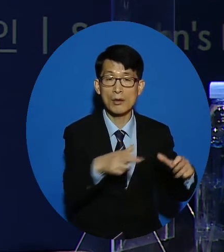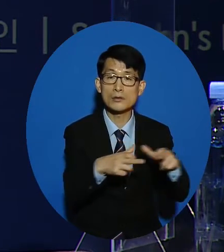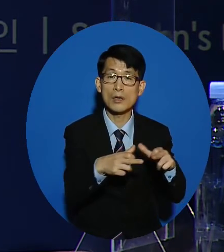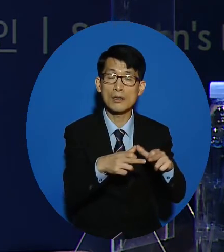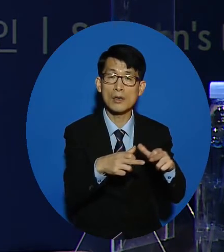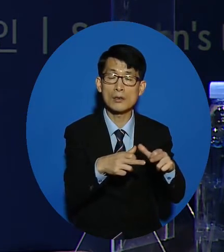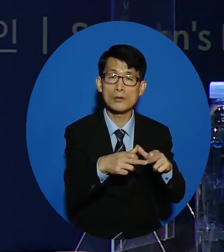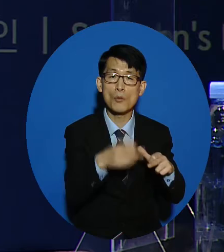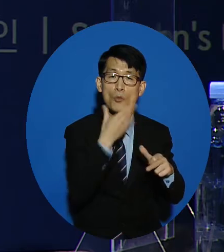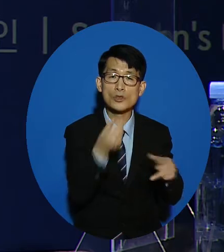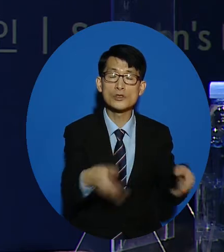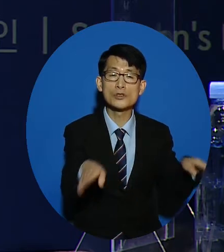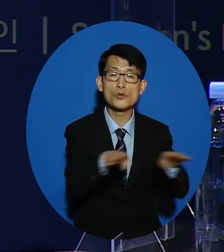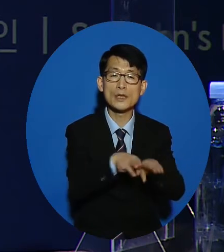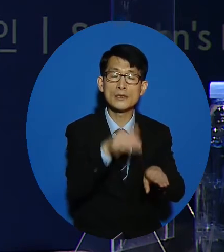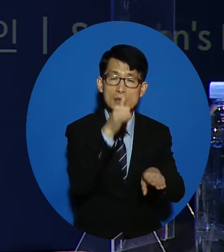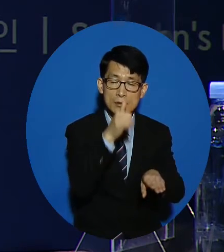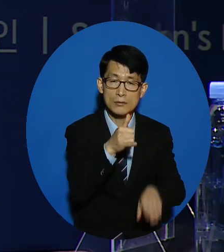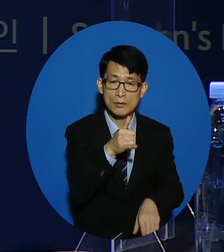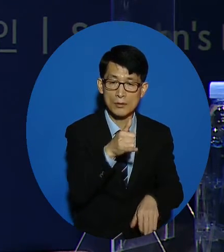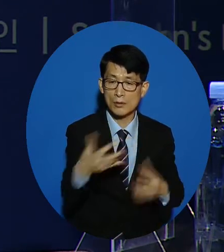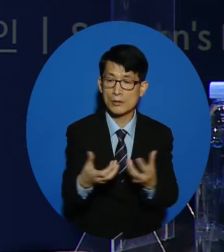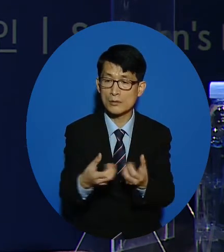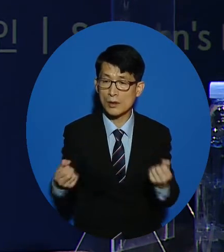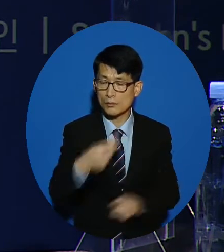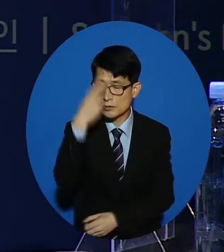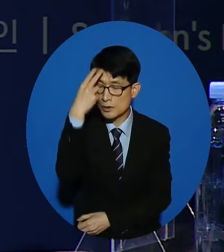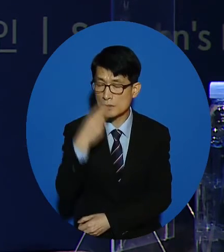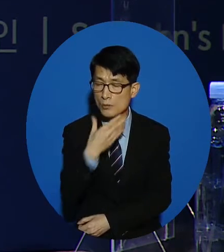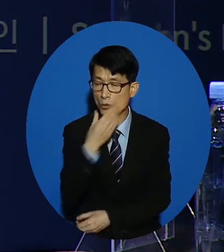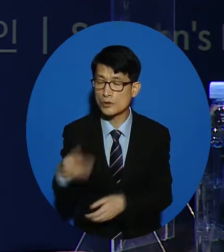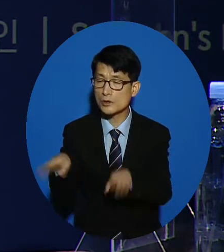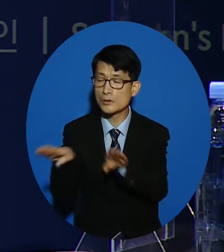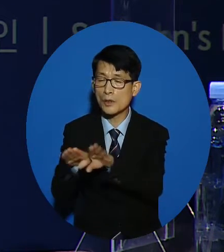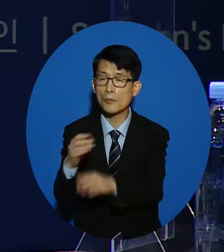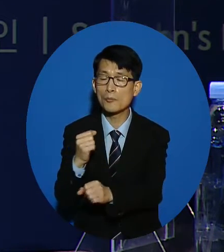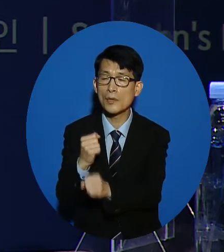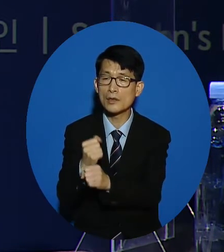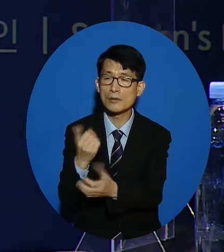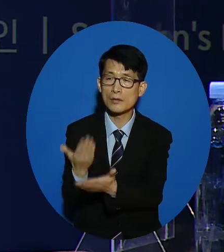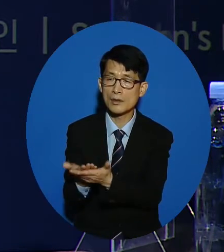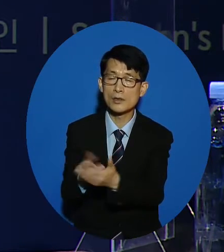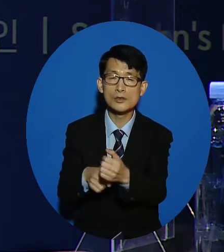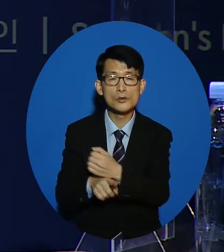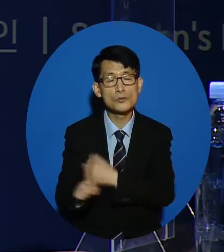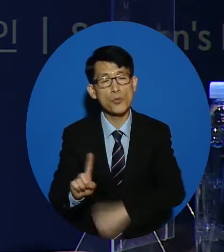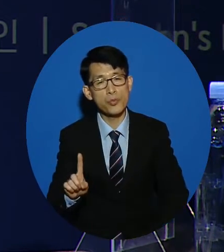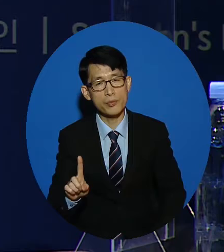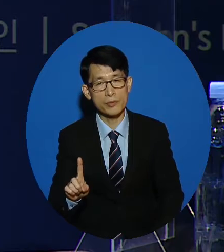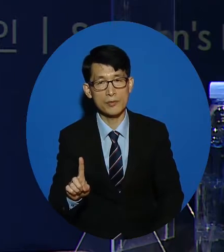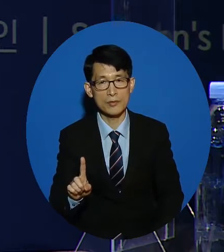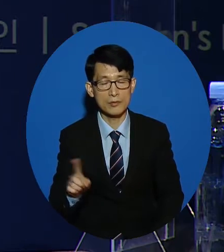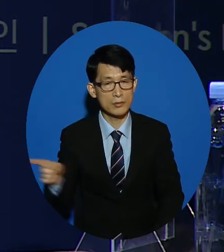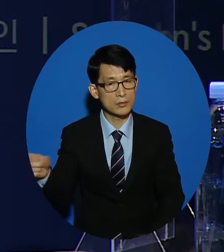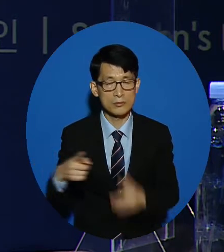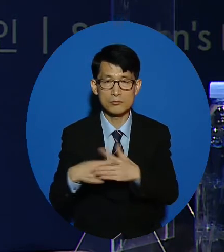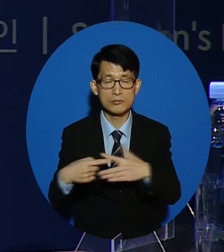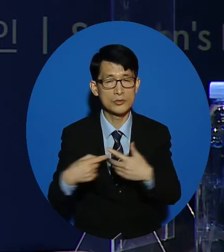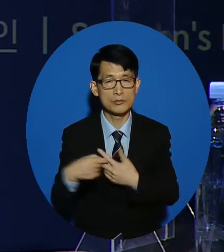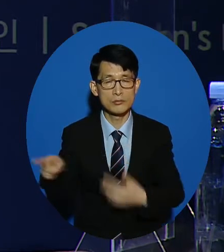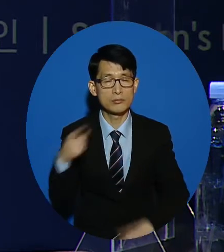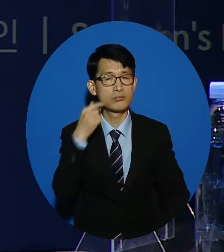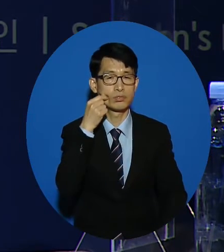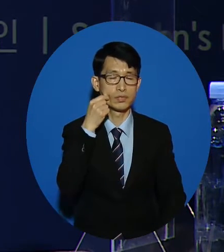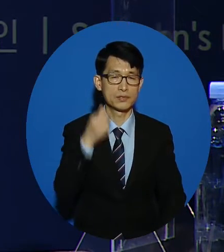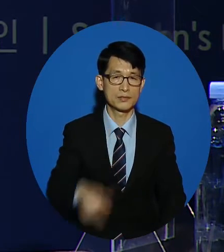왜 따로 시각장애인들에게만 이런 회관을 만들어 달라고 하느냐 이런 이야기를 합니다. 그러면